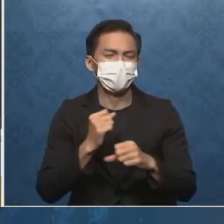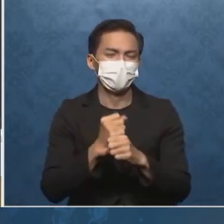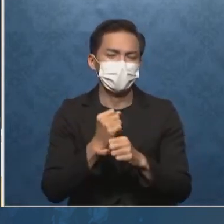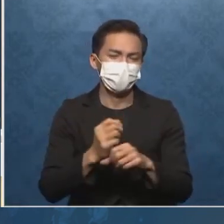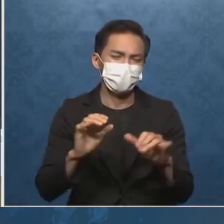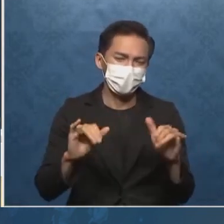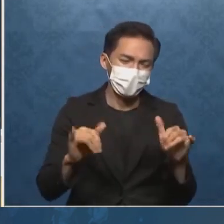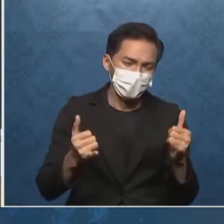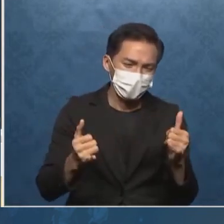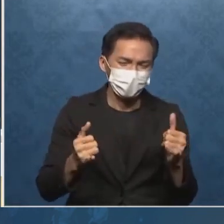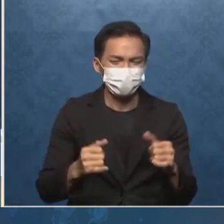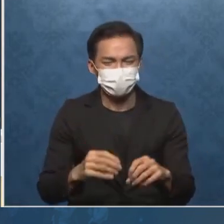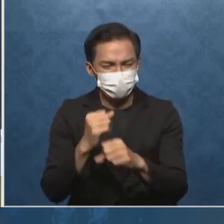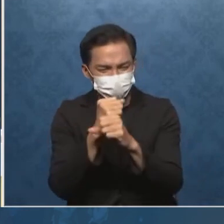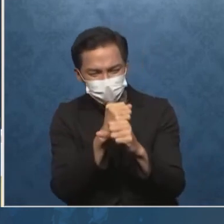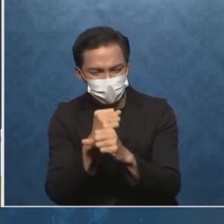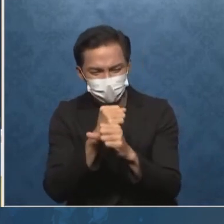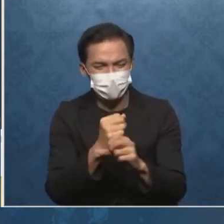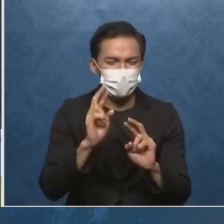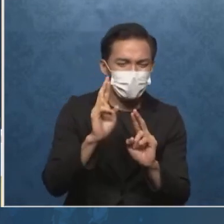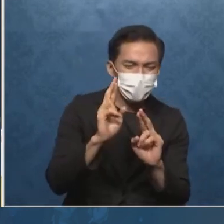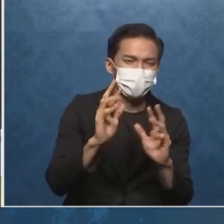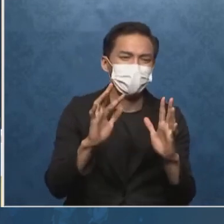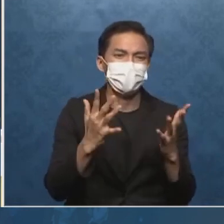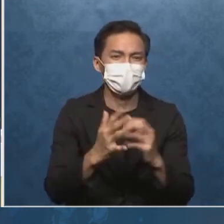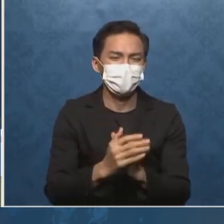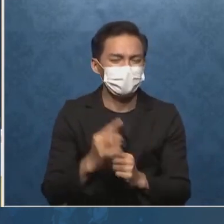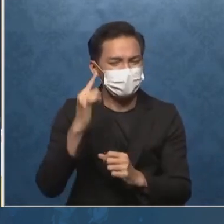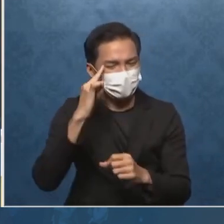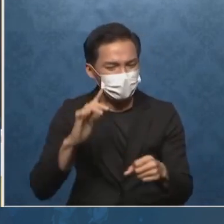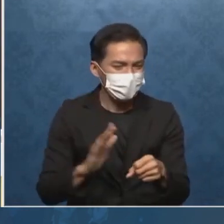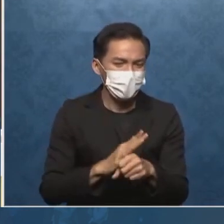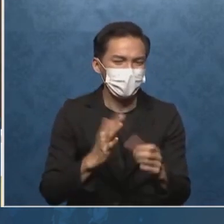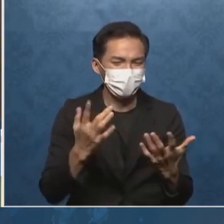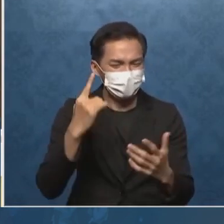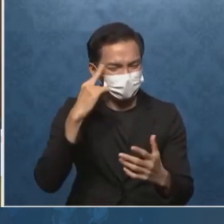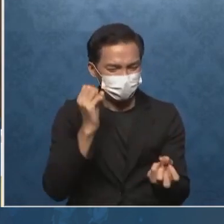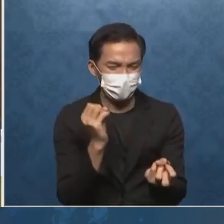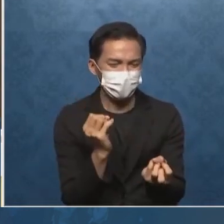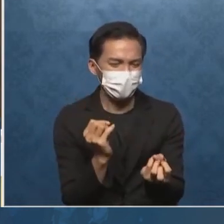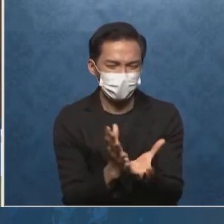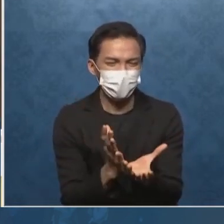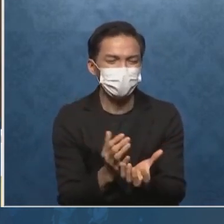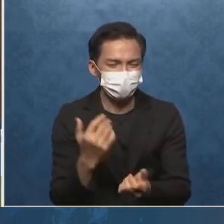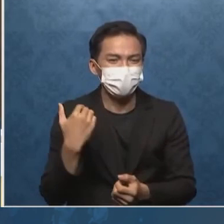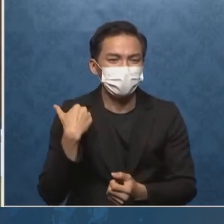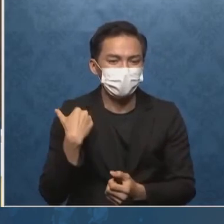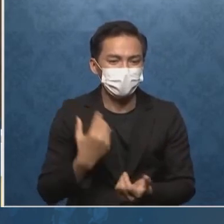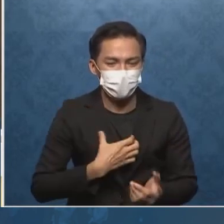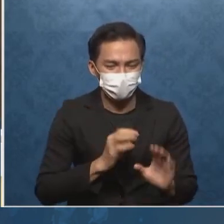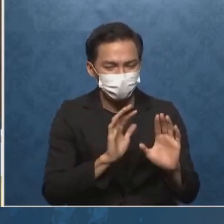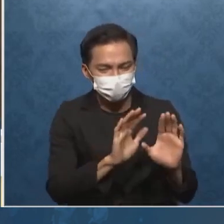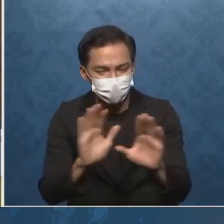ไม่ระมัดระวังรอบเข้ากันแบบนี้ผมเกรงว่าจะไม่ส่งผลดีต่อใครครับผมฝากการคะน้ำตีผมฝากนายก